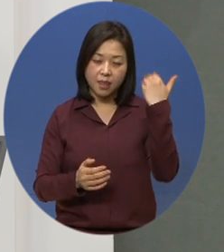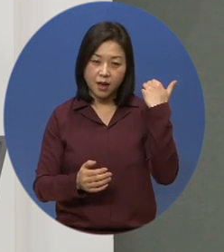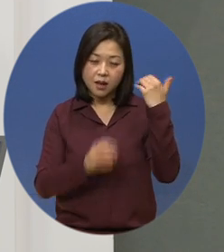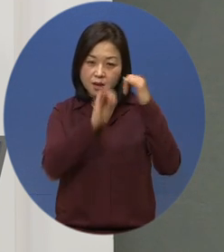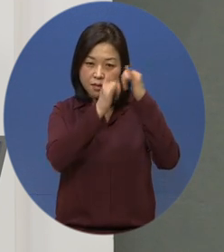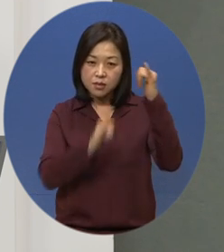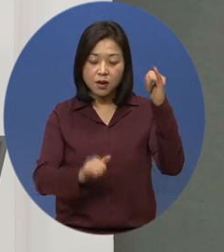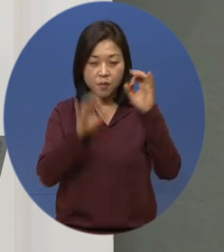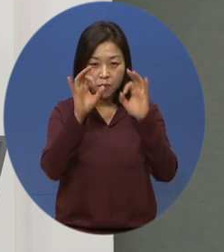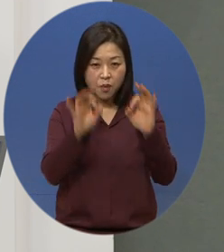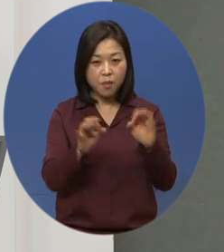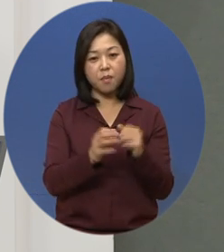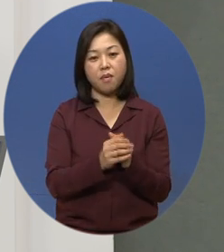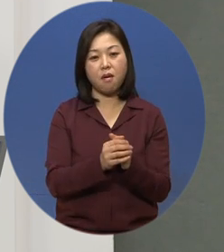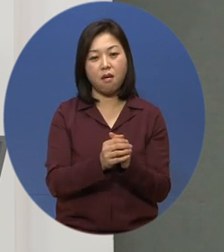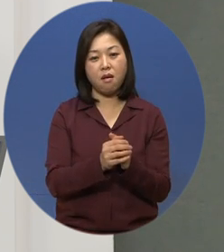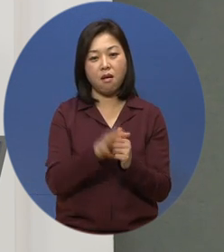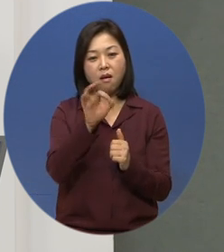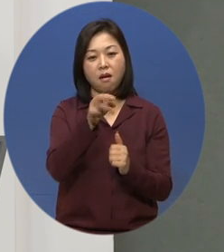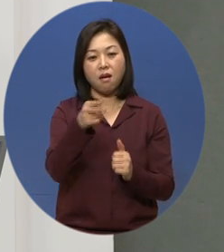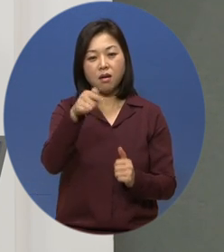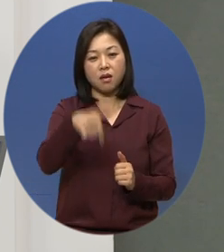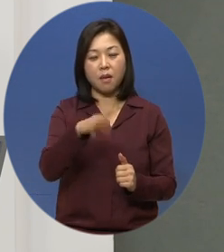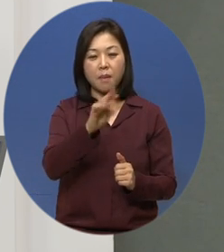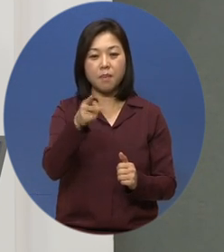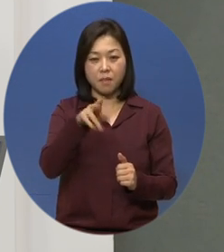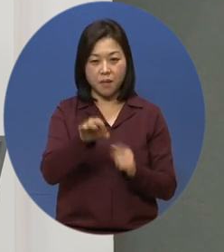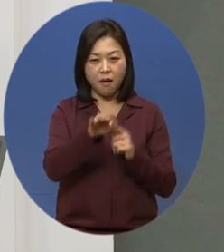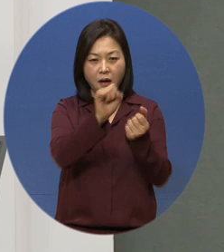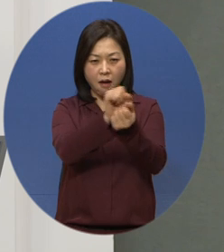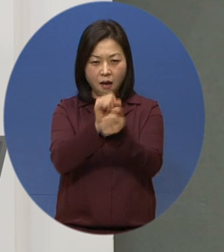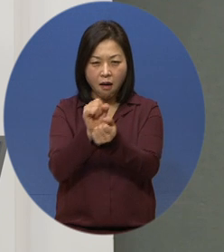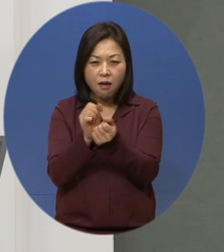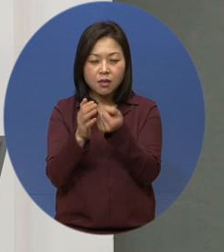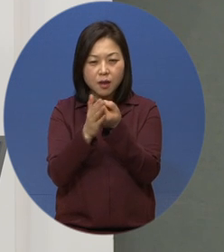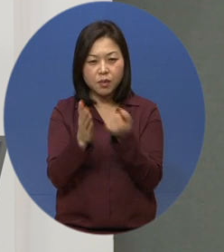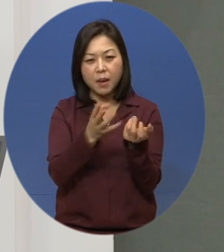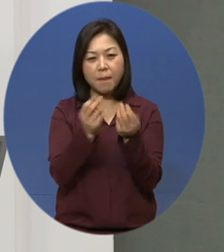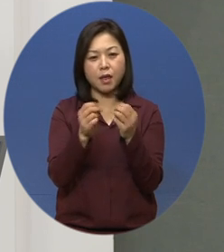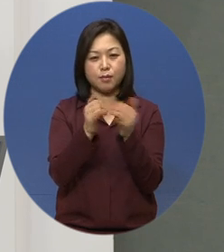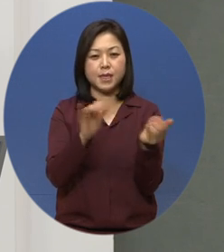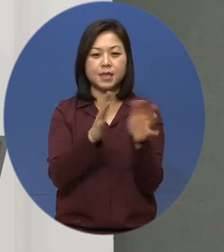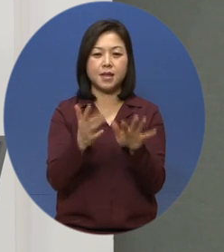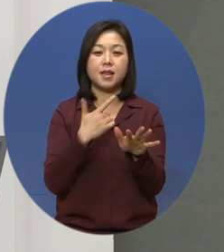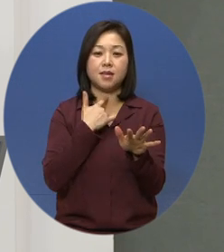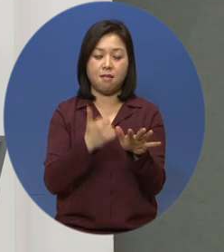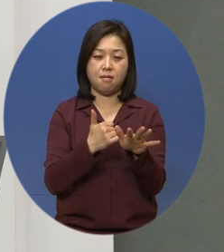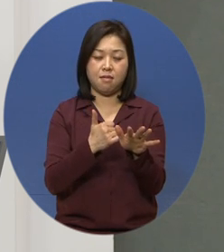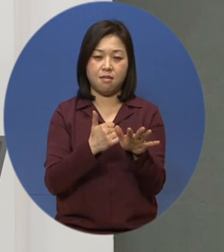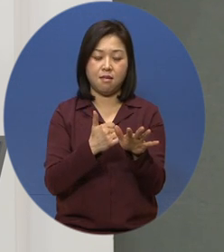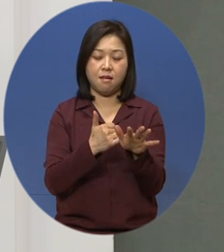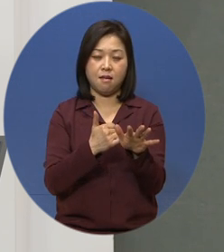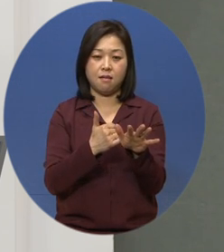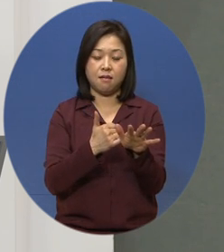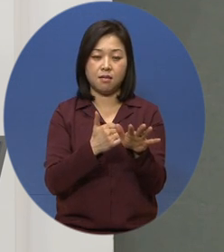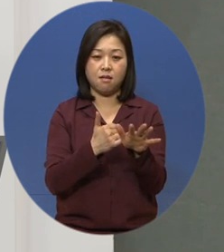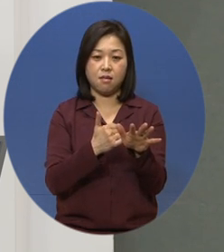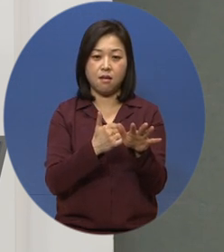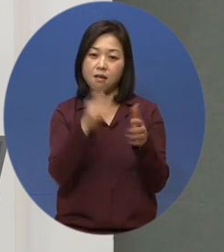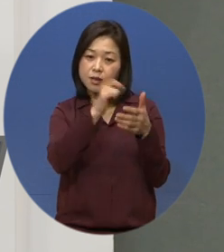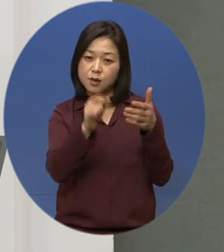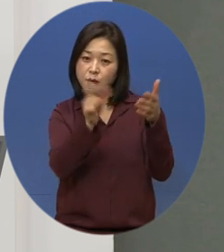보면 뭐 역병 때문에 많은 인구가 에 목숨을 잃었던 기록은 저희가 볼 수 있었지만